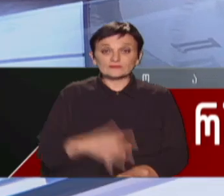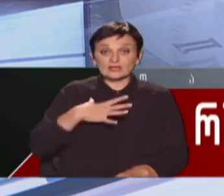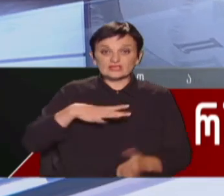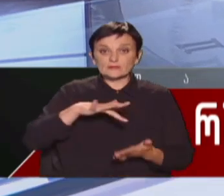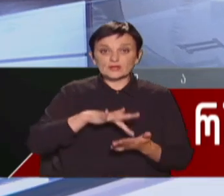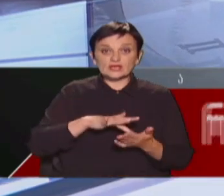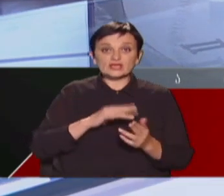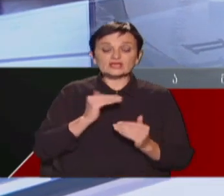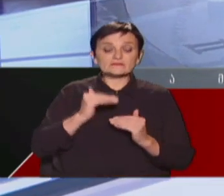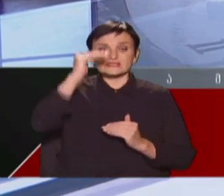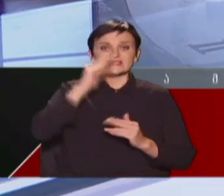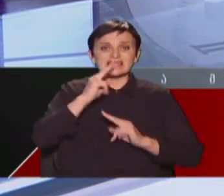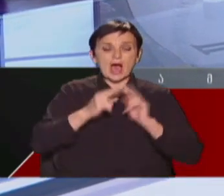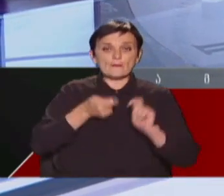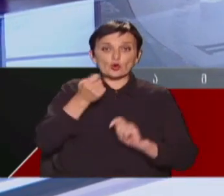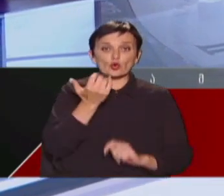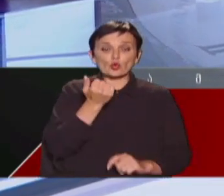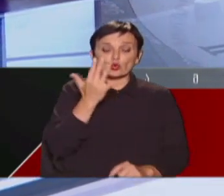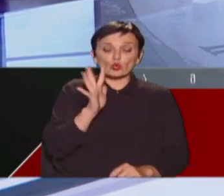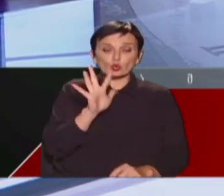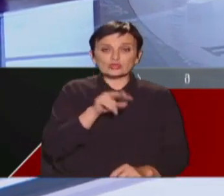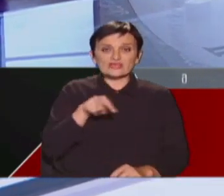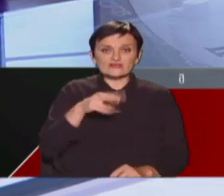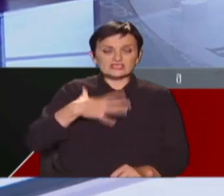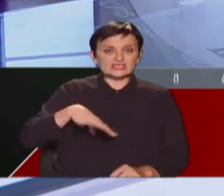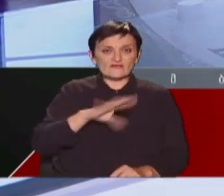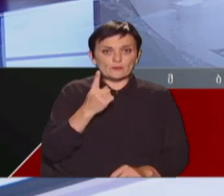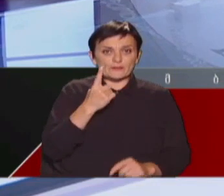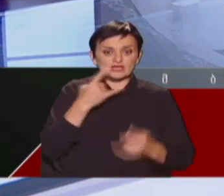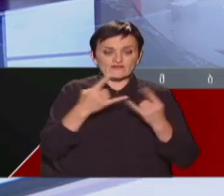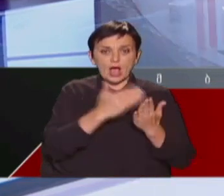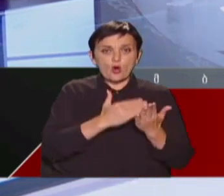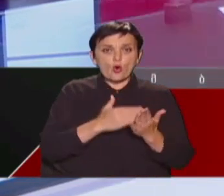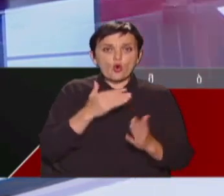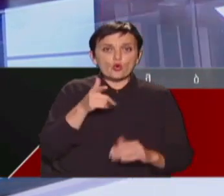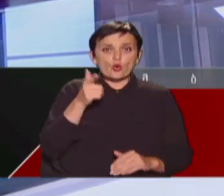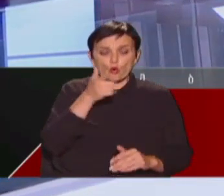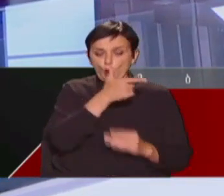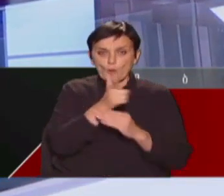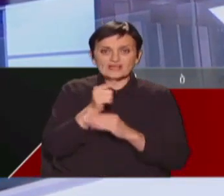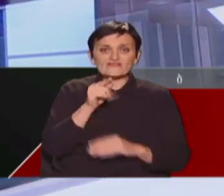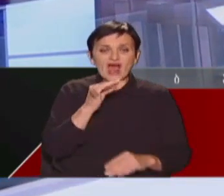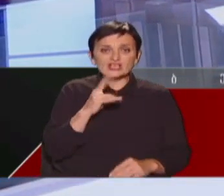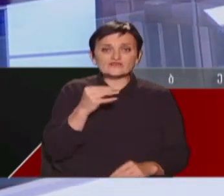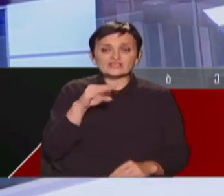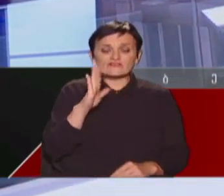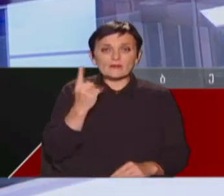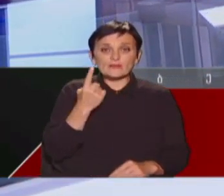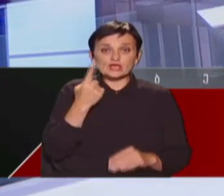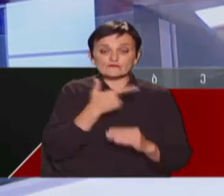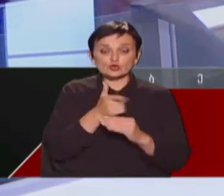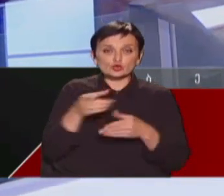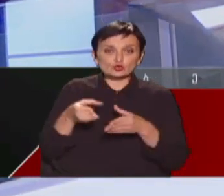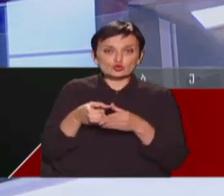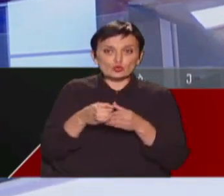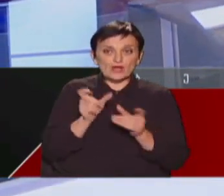თბილისის საპელაციო სასამართლომ 5 ივლისის საქმეზე საქართველოს პირველი არქის ოპერატორი ილია თვალიაშვილისა და ტევ პირველის გადამღები